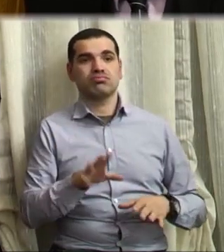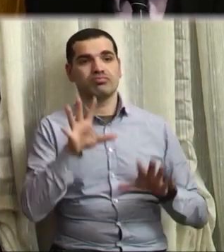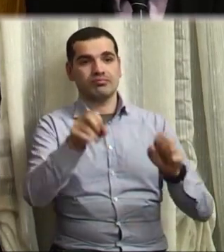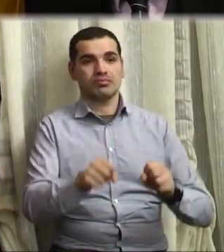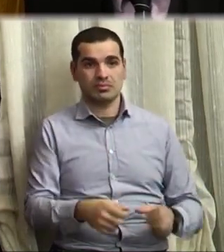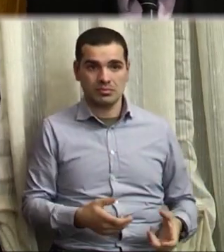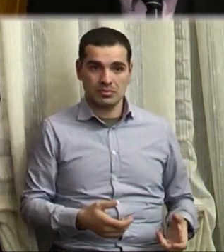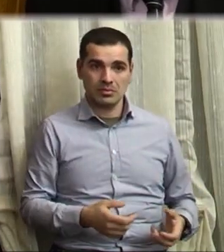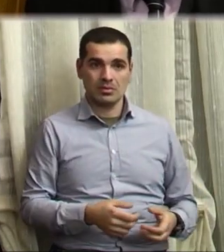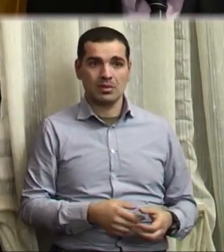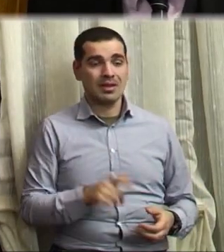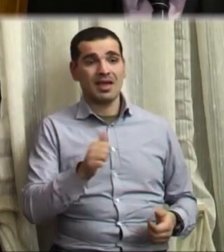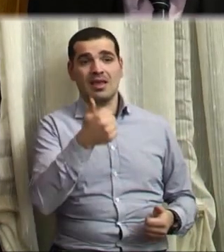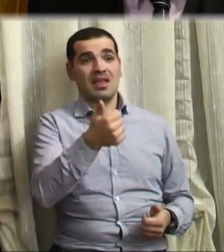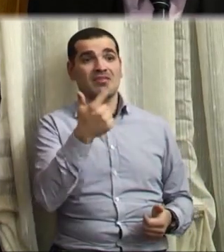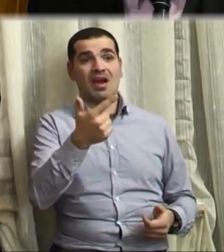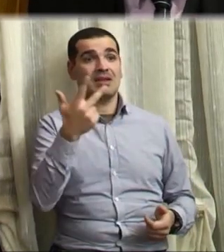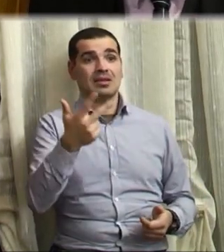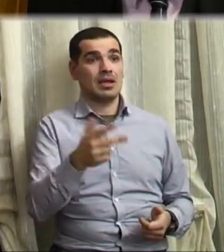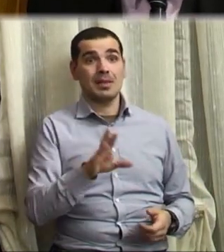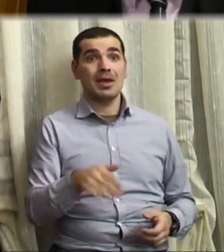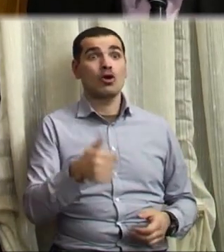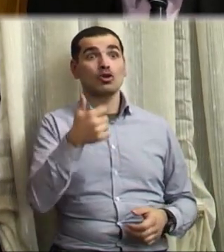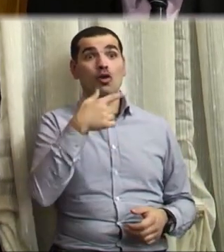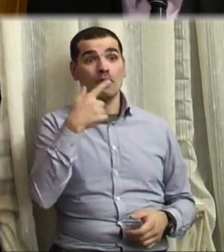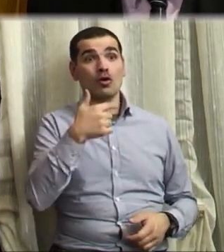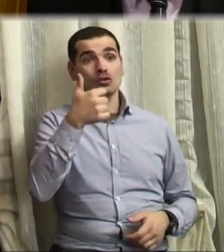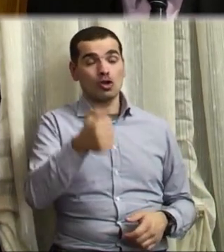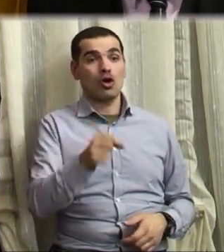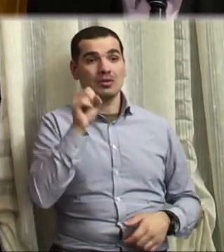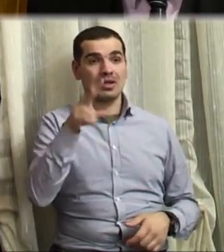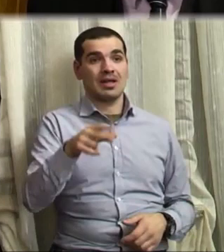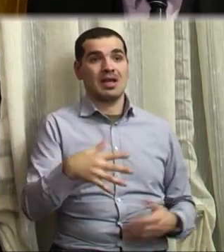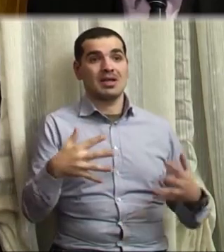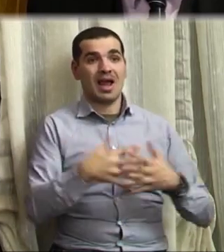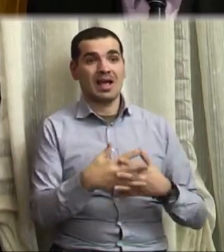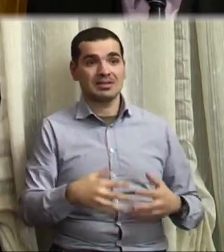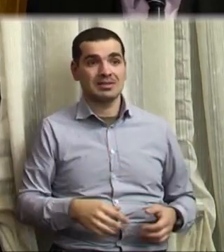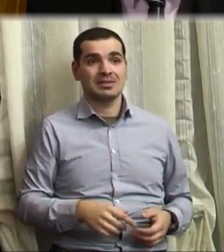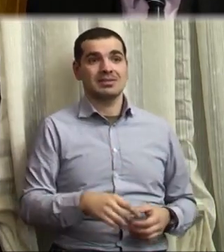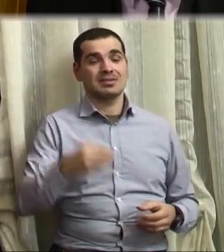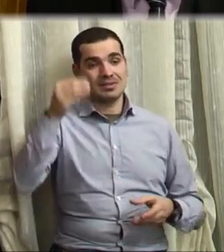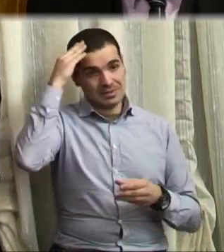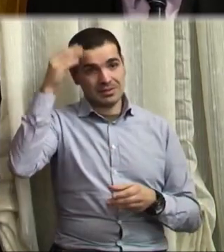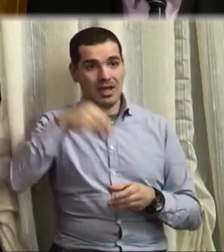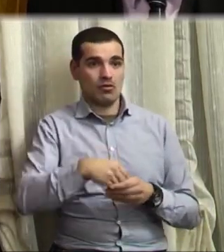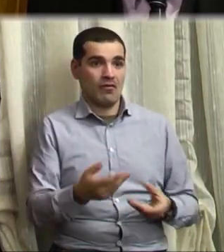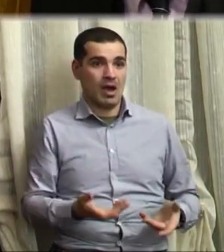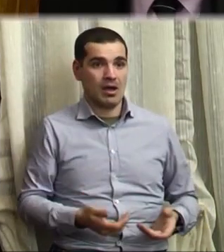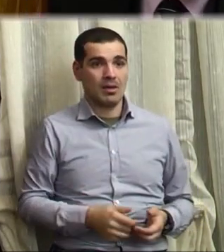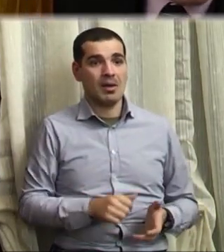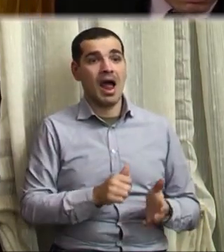moguće? Ne radi se o 2 ili 3 stana, već o 113 gradskih stanova. A na listi prvenstva